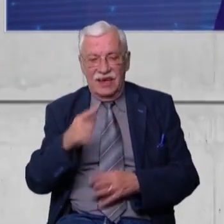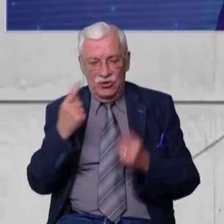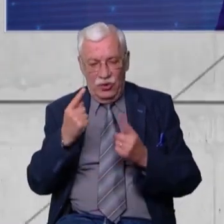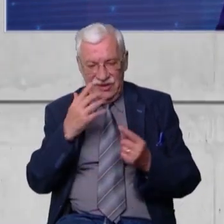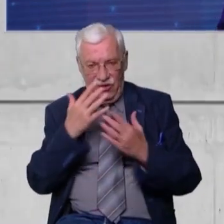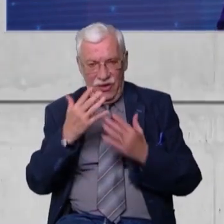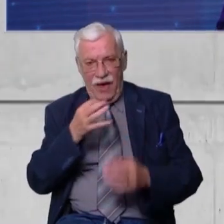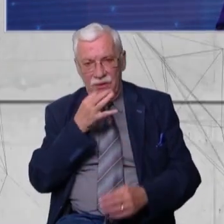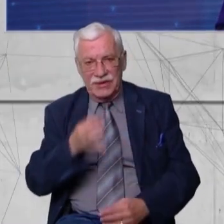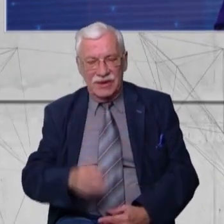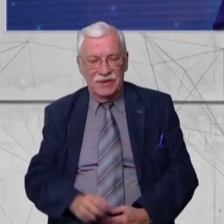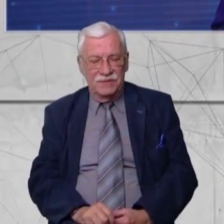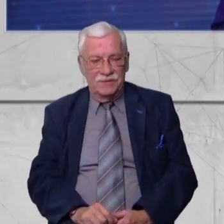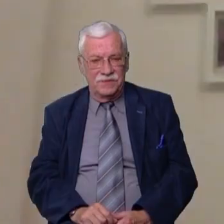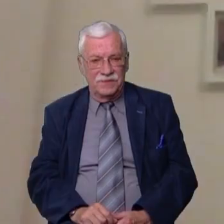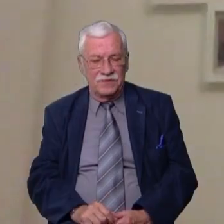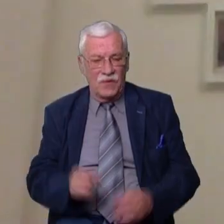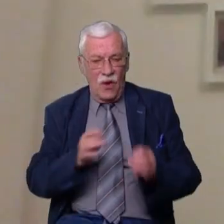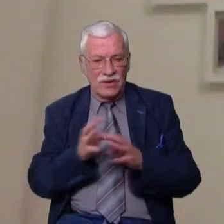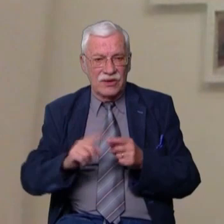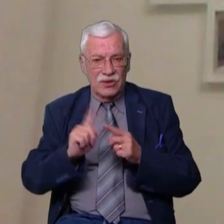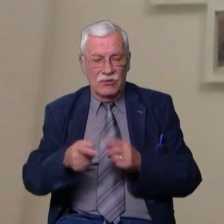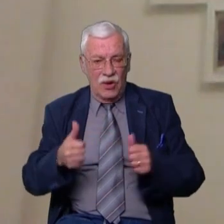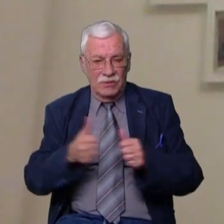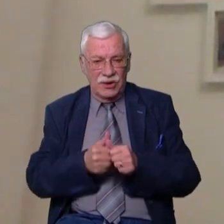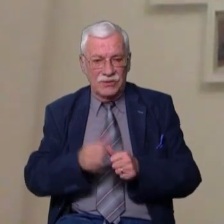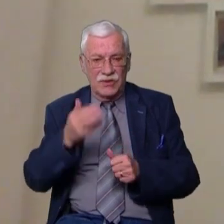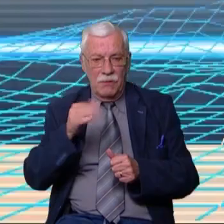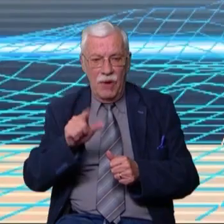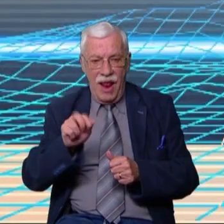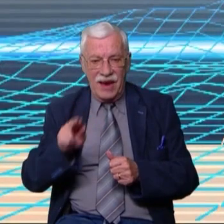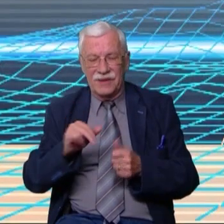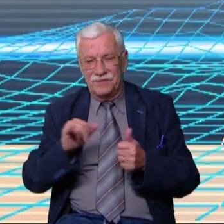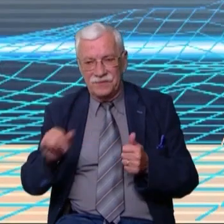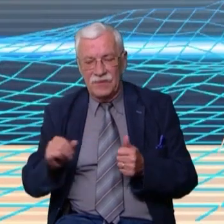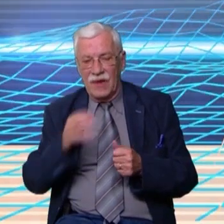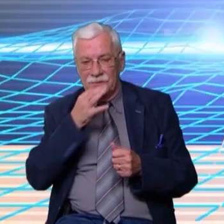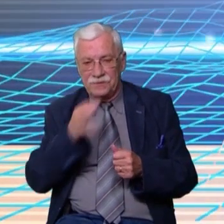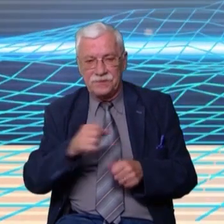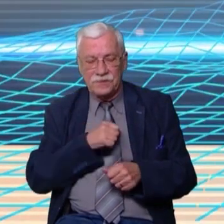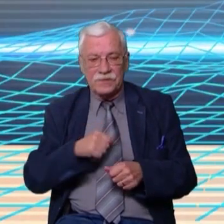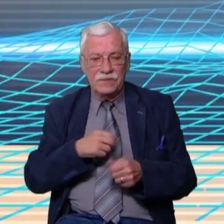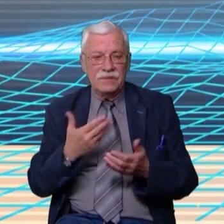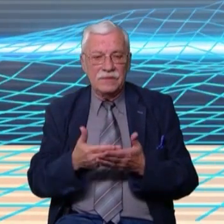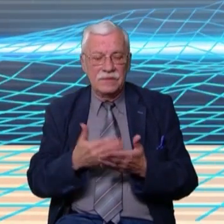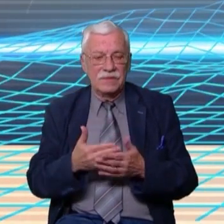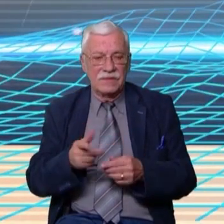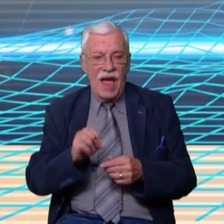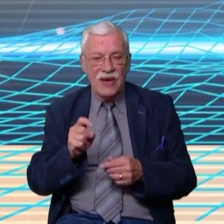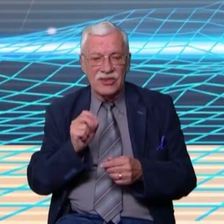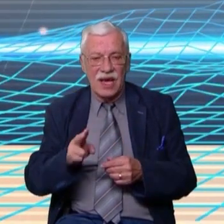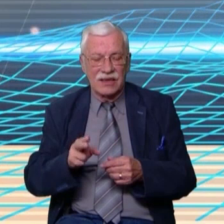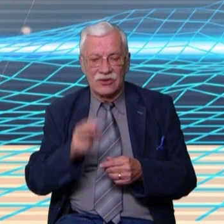wyglądała? Od razu po meczu Thomas Müller czy Hansi Flick pytali się, czemu aż